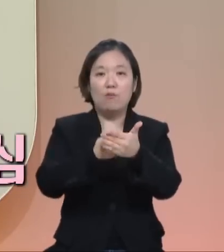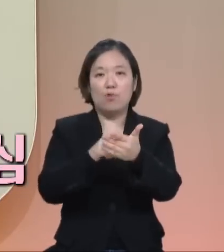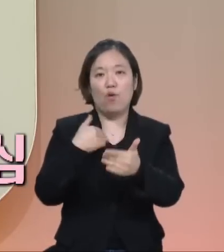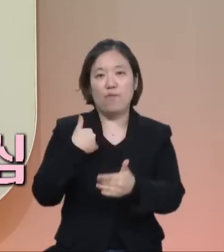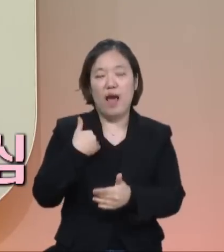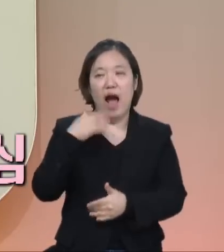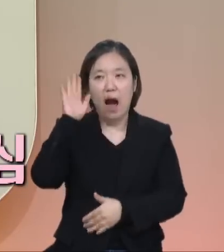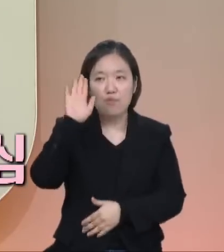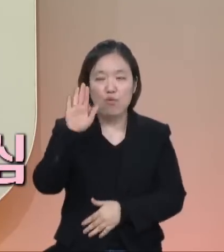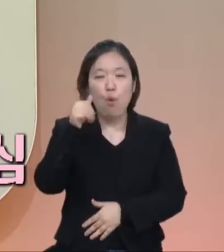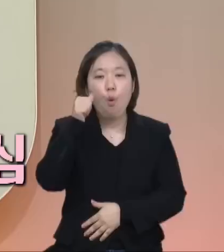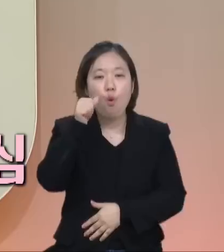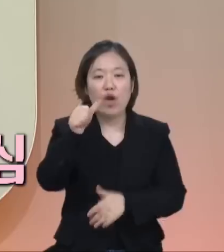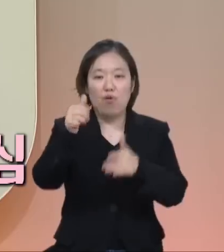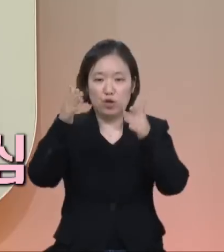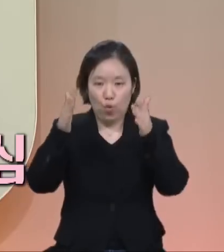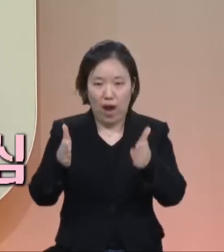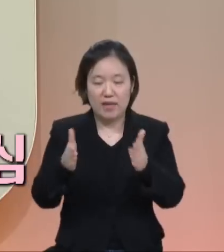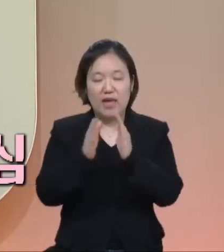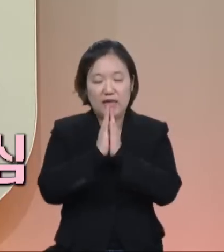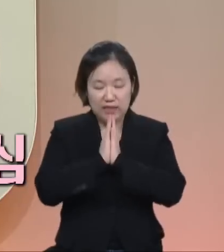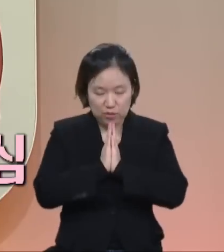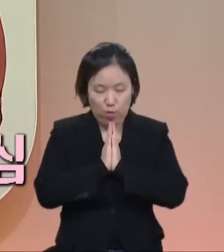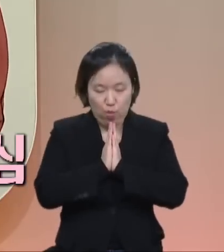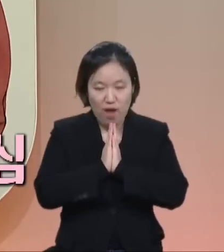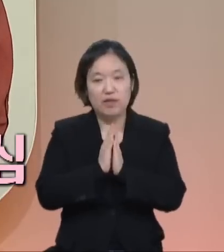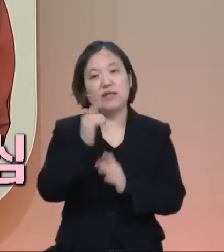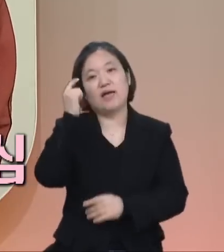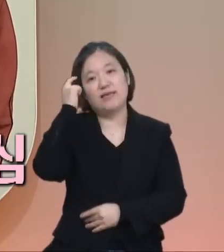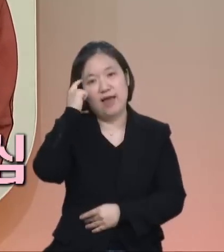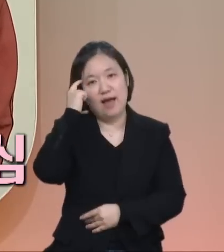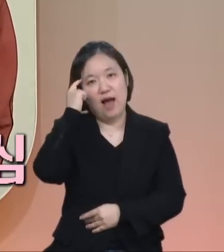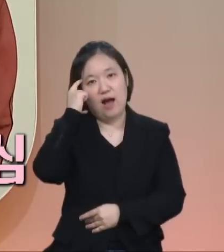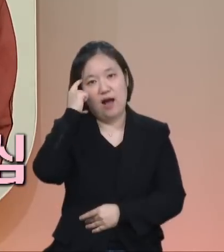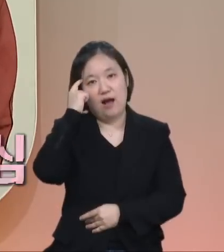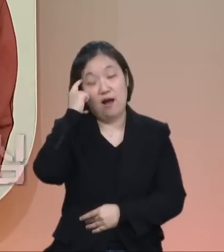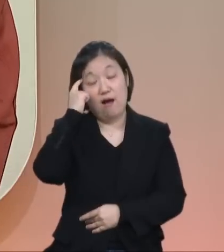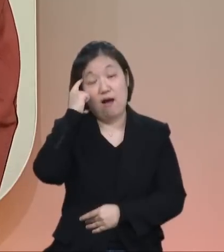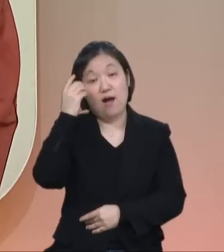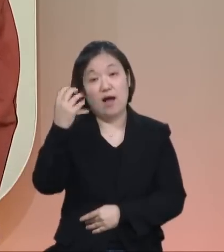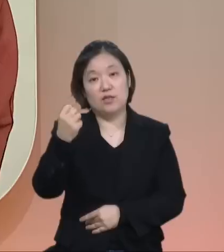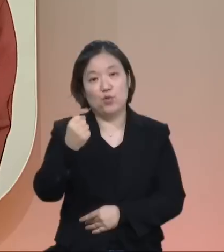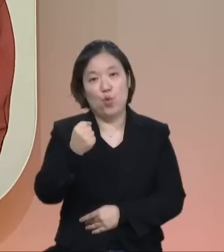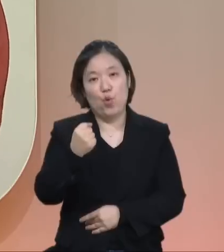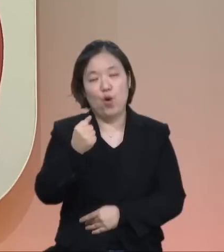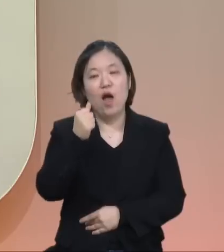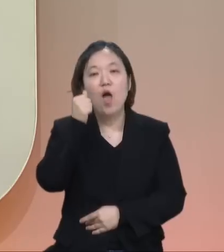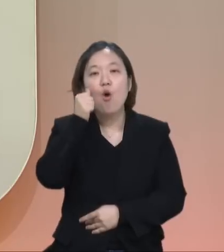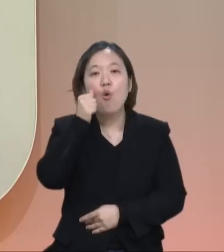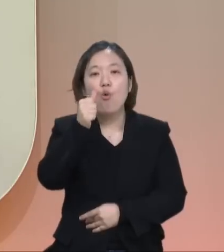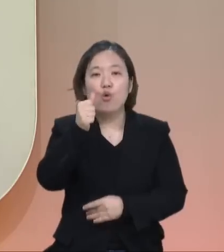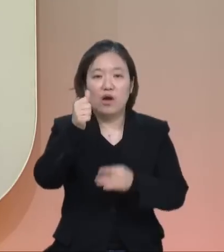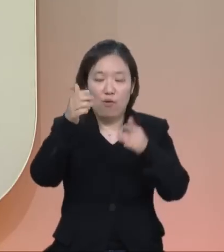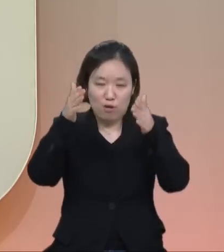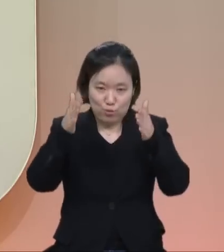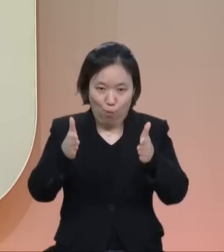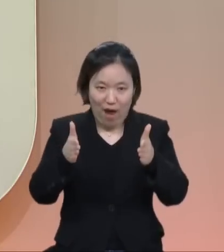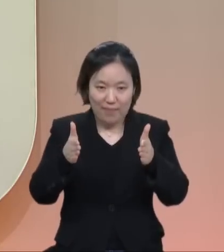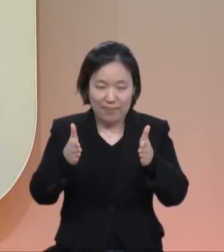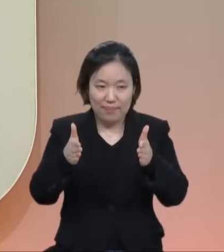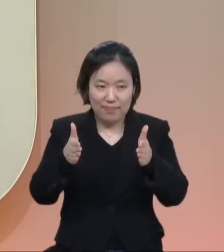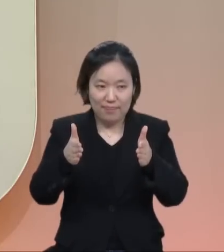내가 기도해야 되겠다라고 이제 마음의 결심을 세우시고 5개월 동안